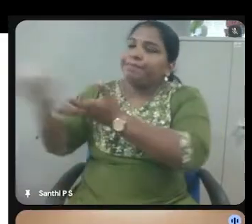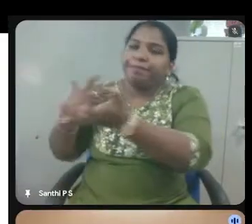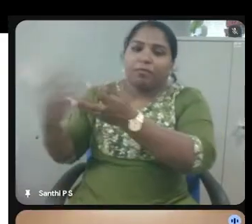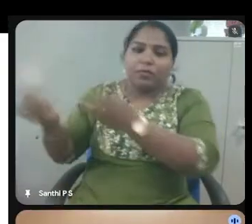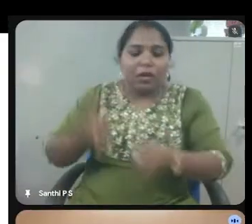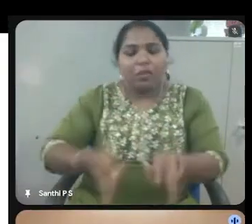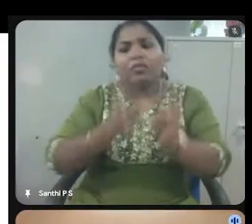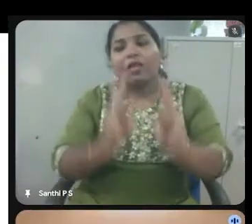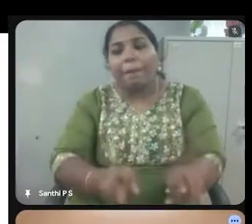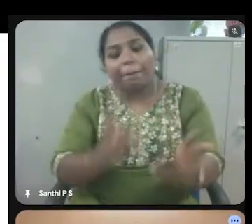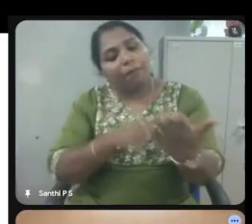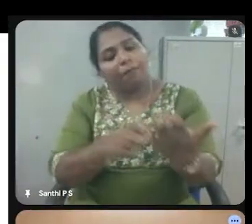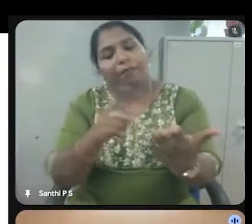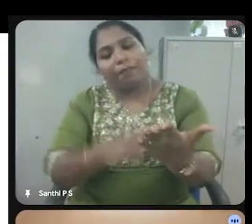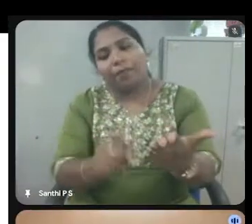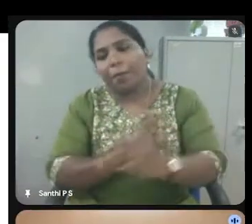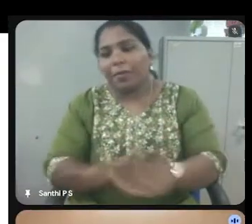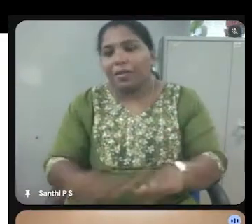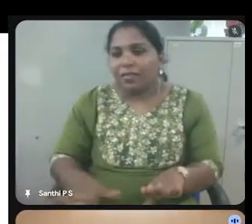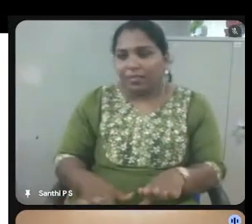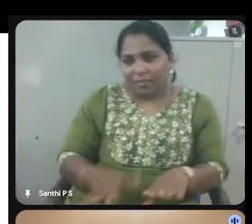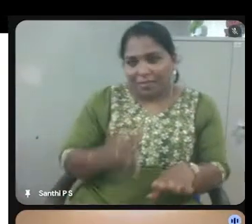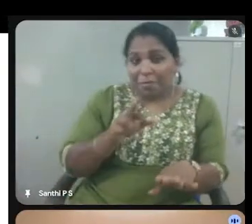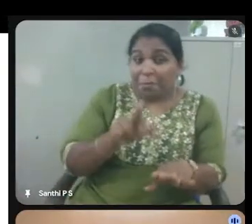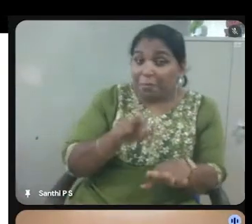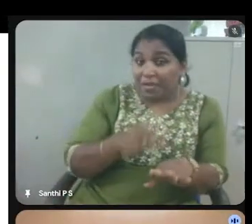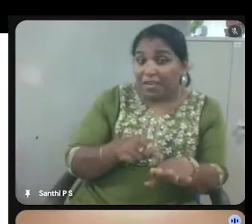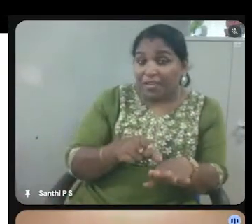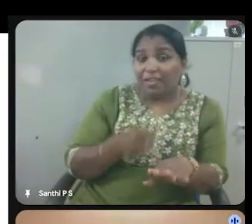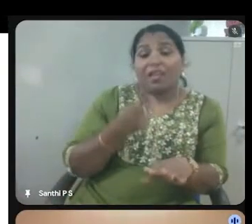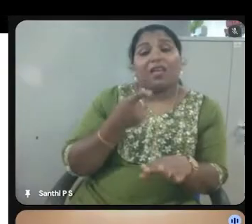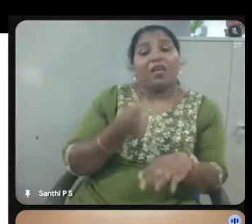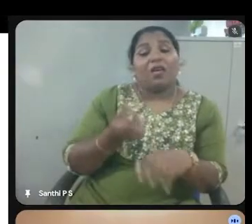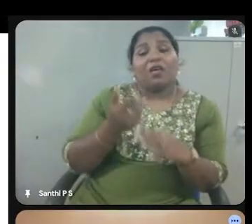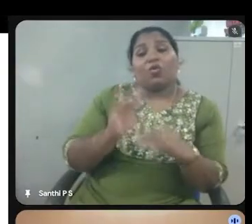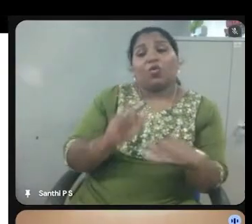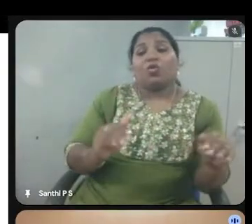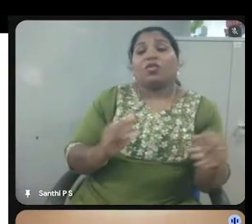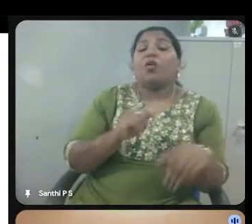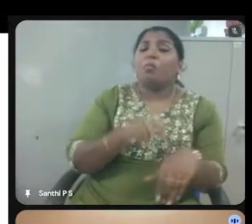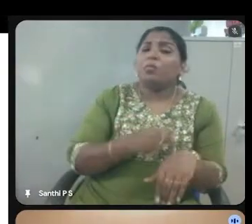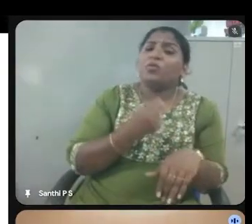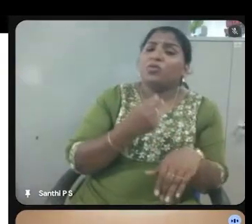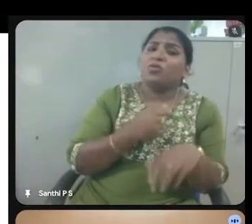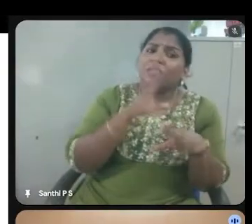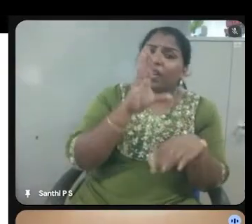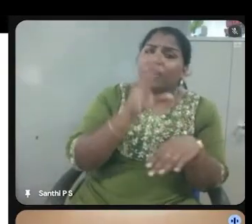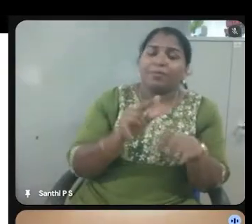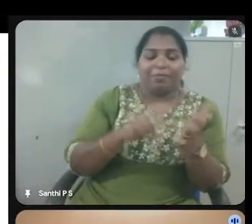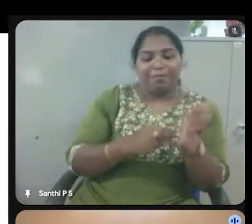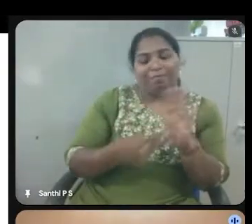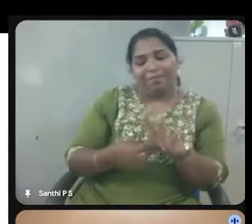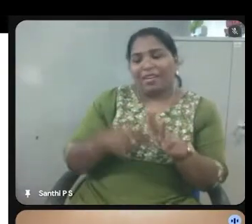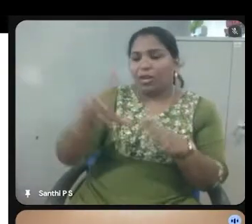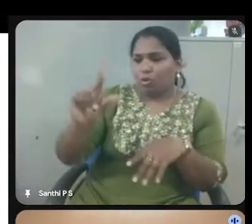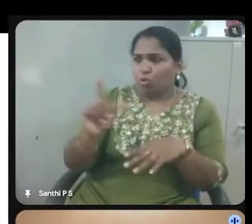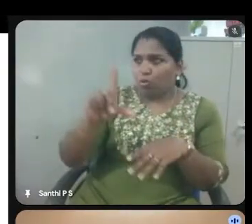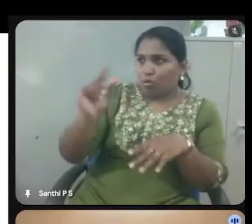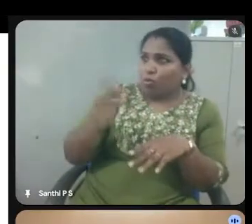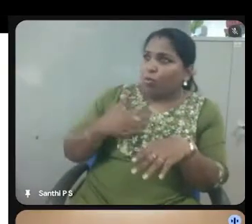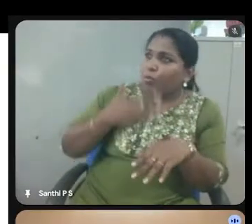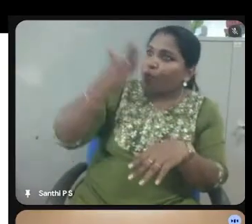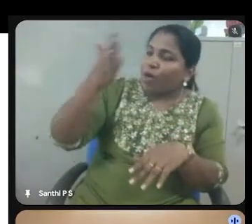ഇങ്ങനെ ചെയ്യുമ്പോൾ കുട്ടിക്ക് ഒരുപാട് അവസരങ്ങൾ മിസ്സാവും. അതായത് ഒരു പുറത്തൊരു കട പോലത്തെ ഒരു സ്ഥലത്ത് പോയാൽ എങ്ങനെ പെരുമാറണം, അല്ലെങ്കിൽ